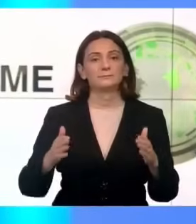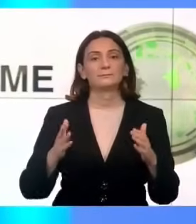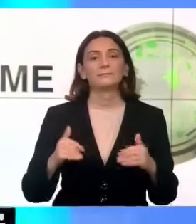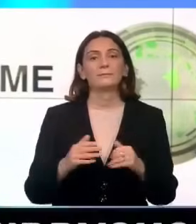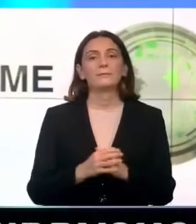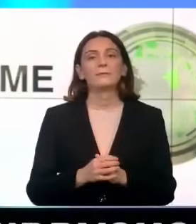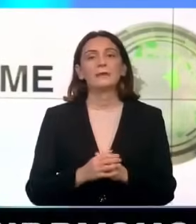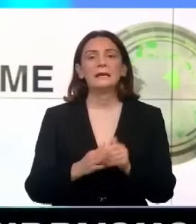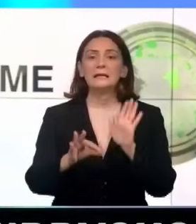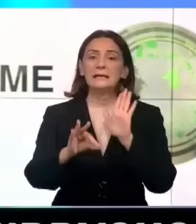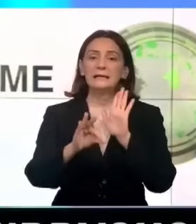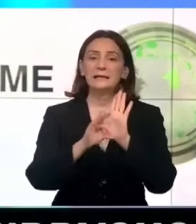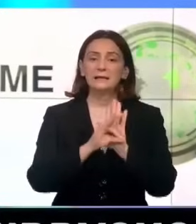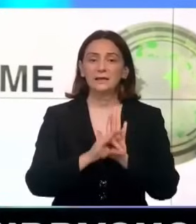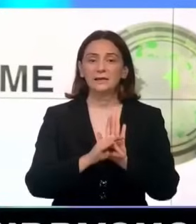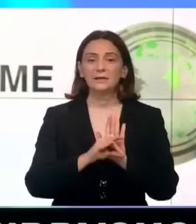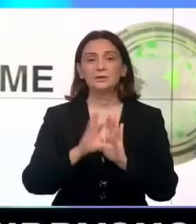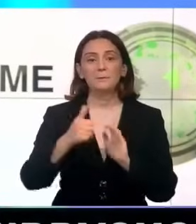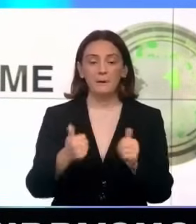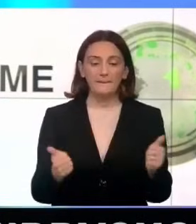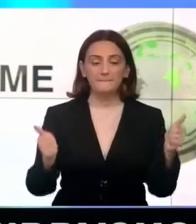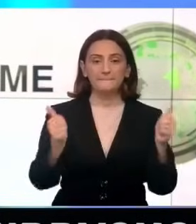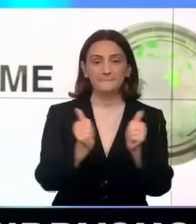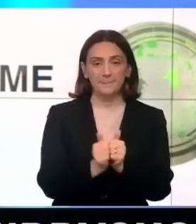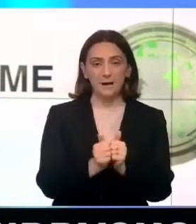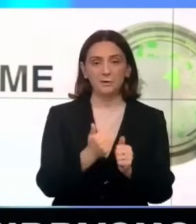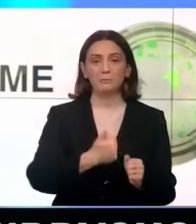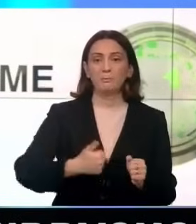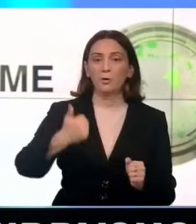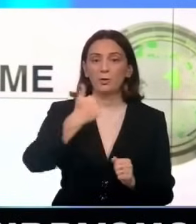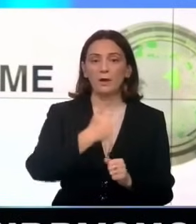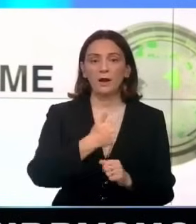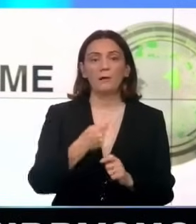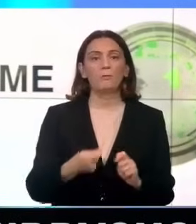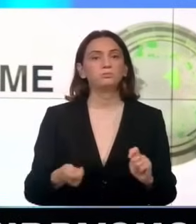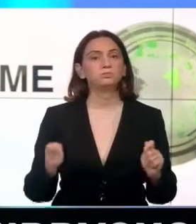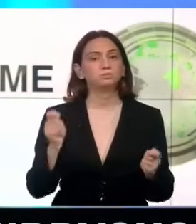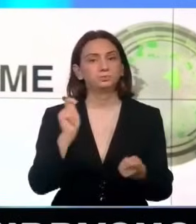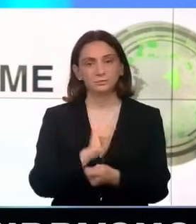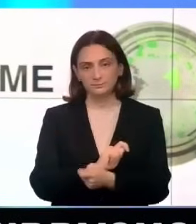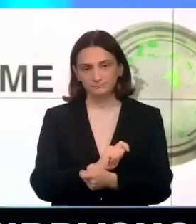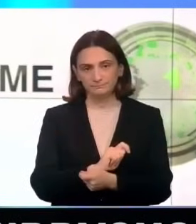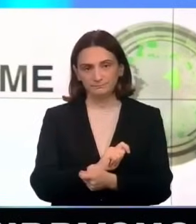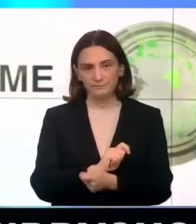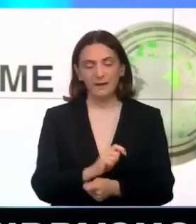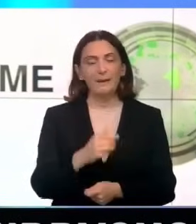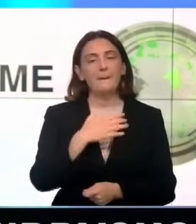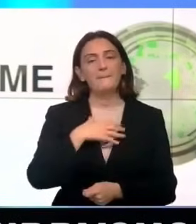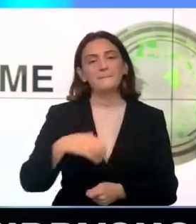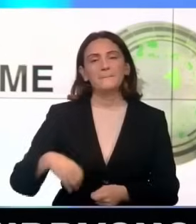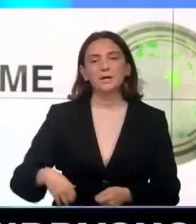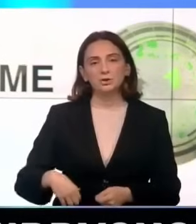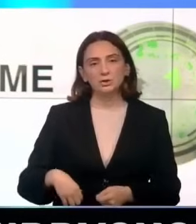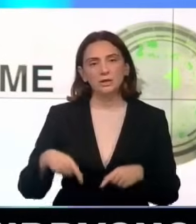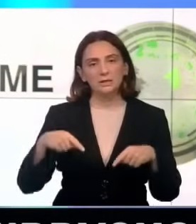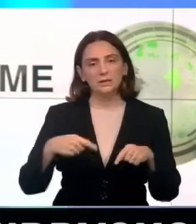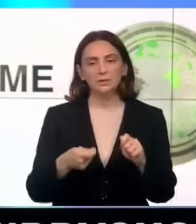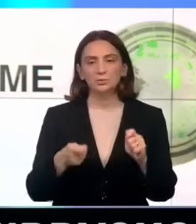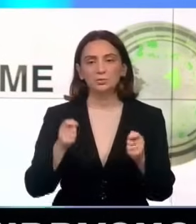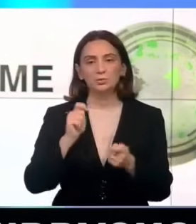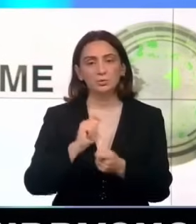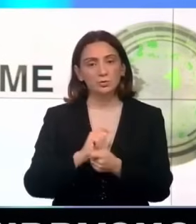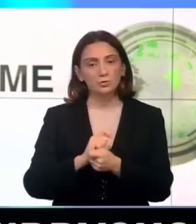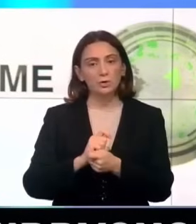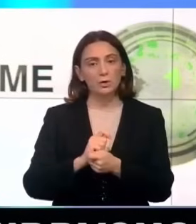Ligji për bashkëpronësinë do të ndryshojë dhe do të prek pronarët e banesave në pallate. Bashkia do të vendosë tarifa referencë për pagesat që duhet